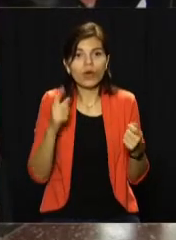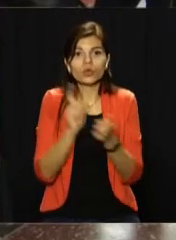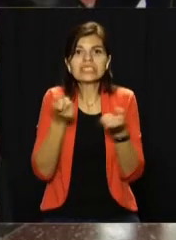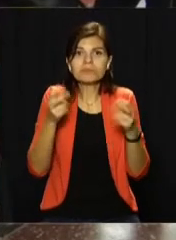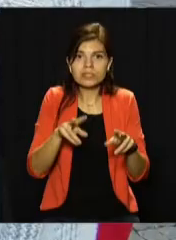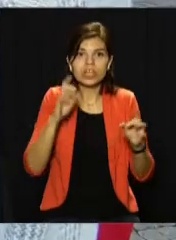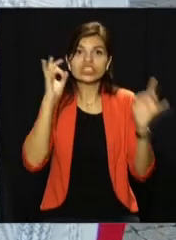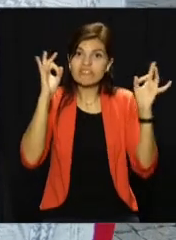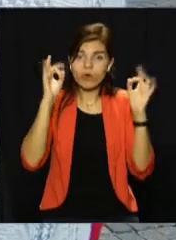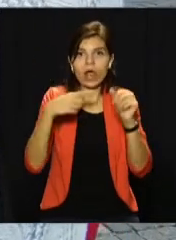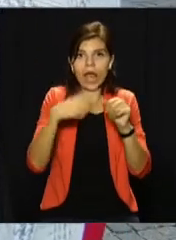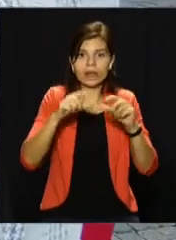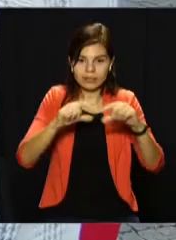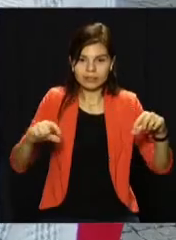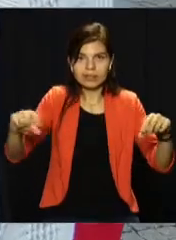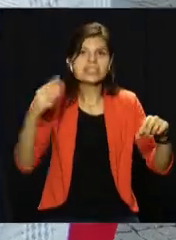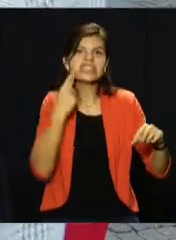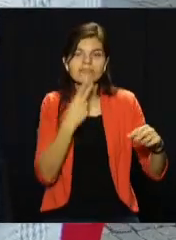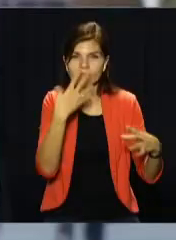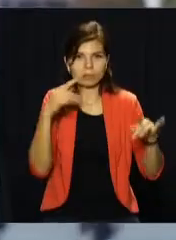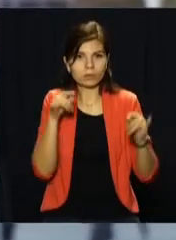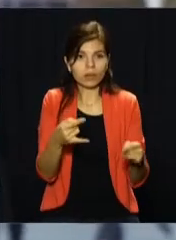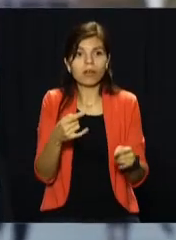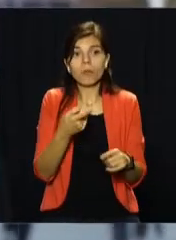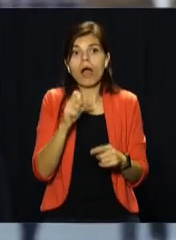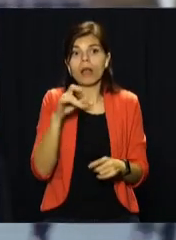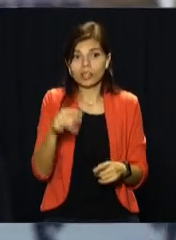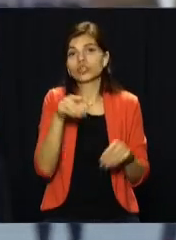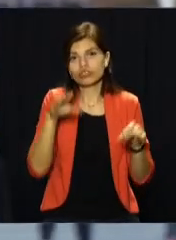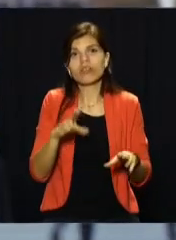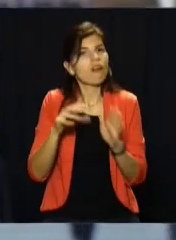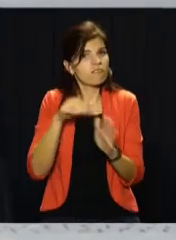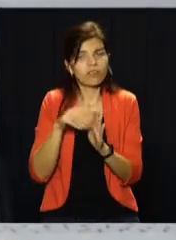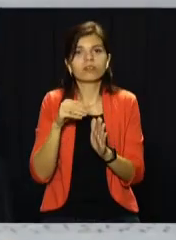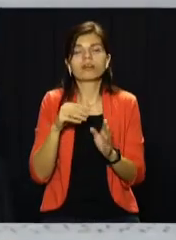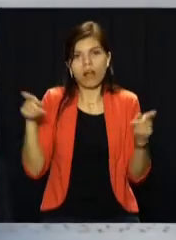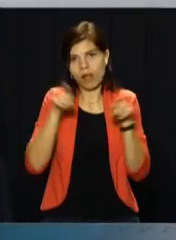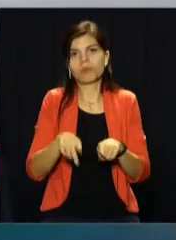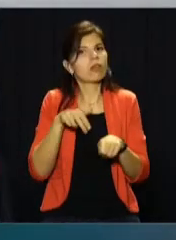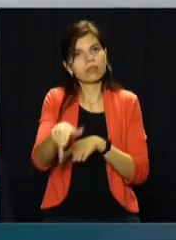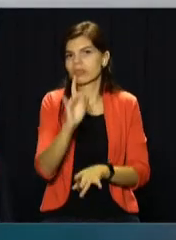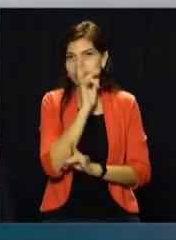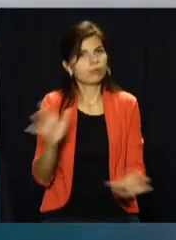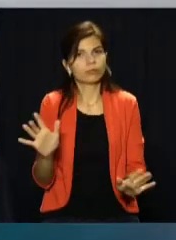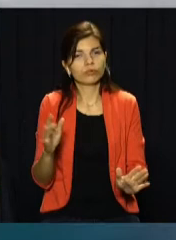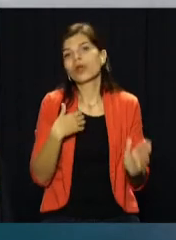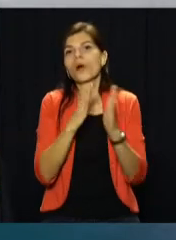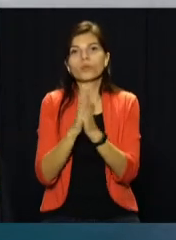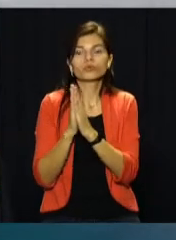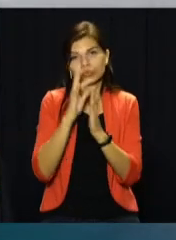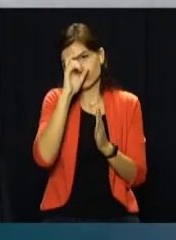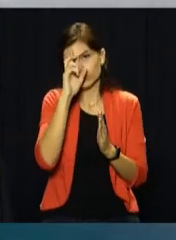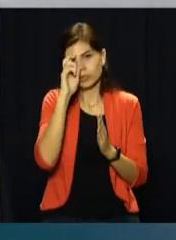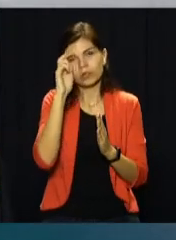що цього немає. Тож, зокрема, Андрій вкотре вирішив, на вибори у черговий раз не піде. Я дуже попросити государства для того,